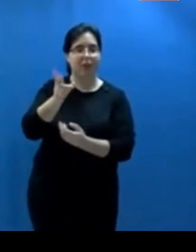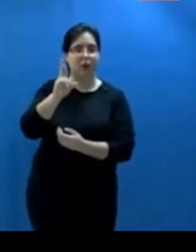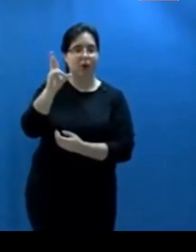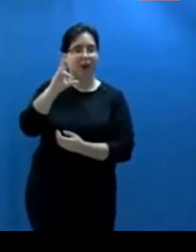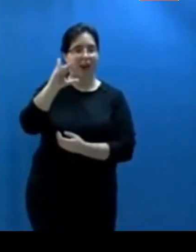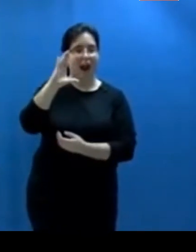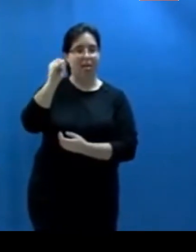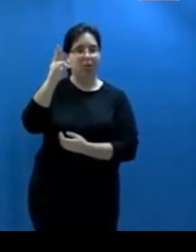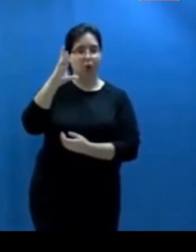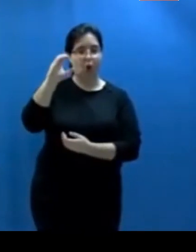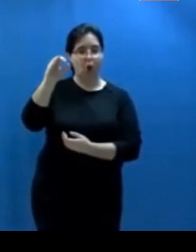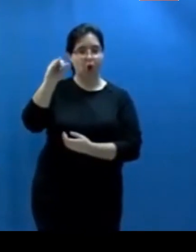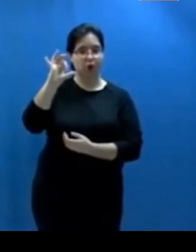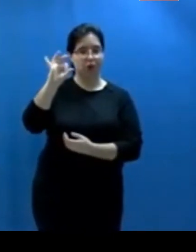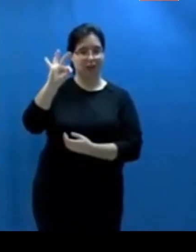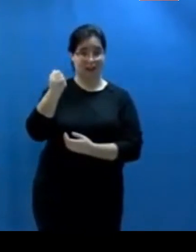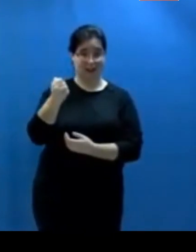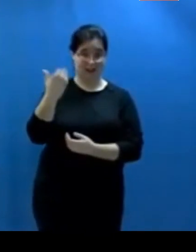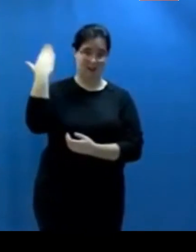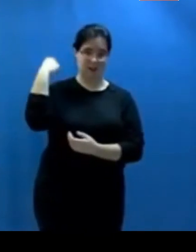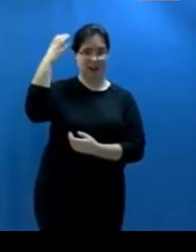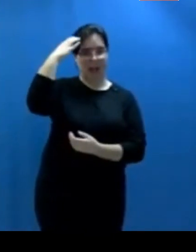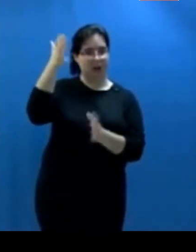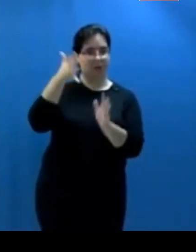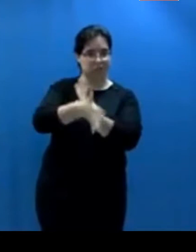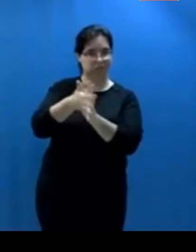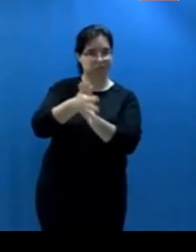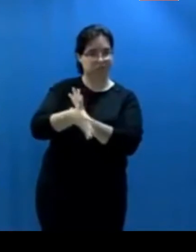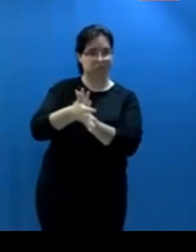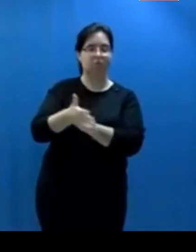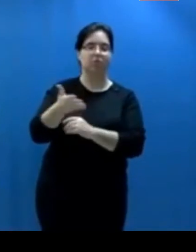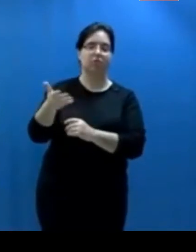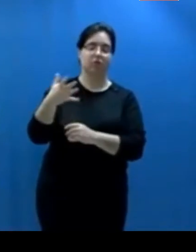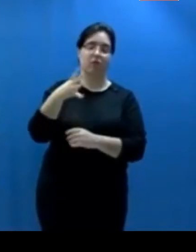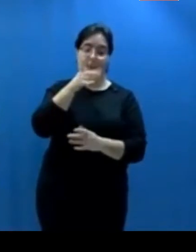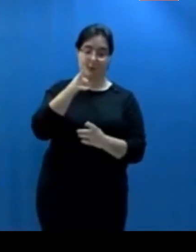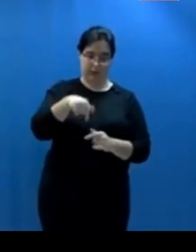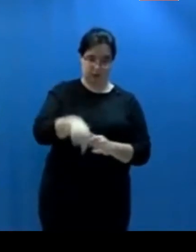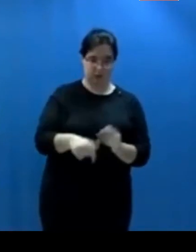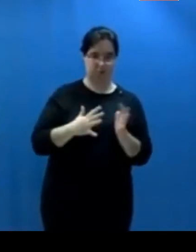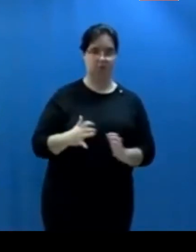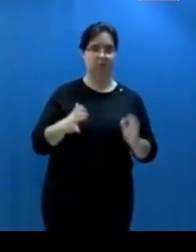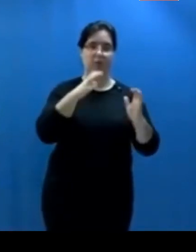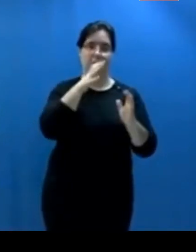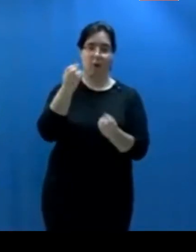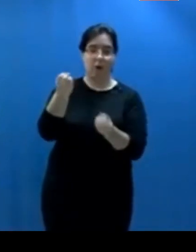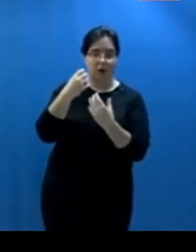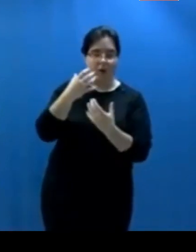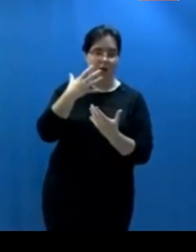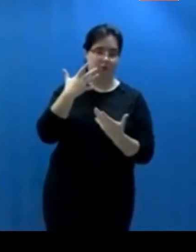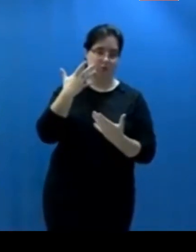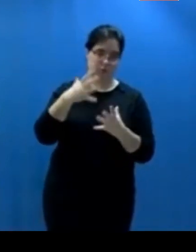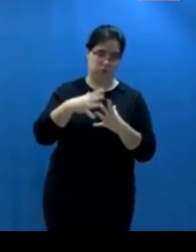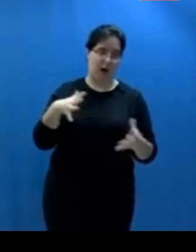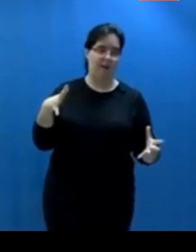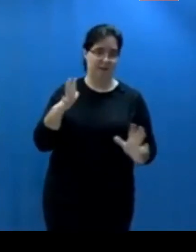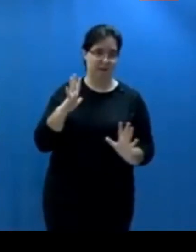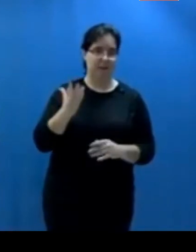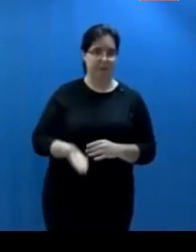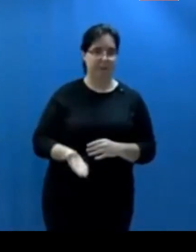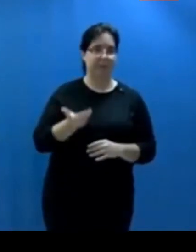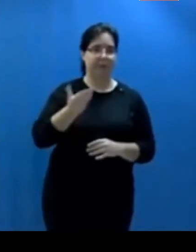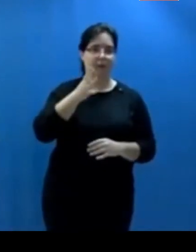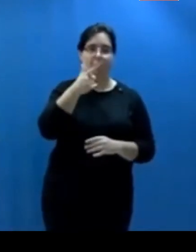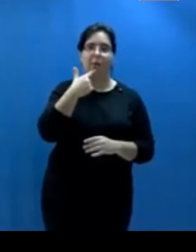abans del plenari del mes de gener. Unes declaracions molt greus, en les quals de forma clara dia que el Partit